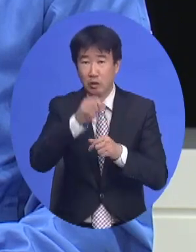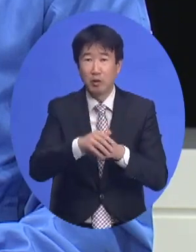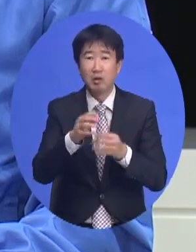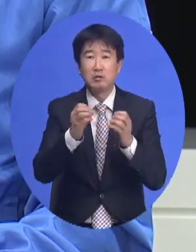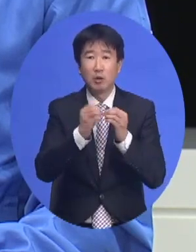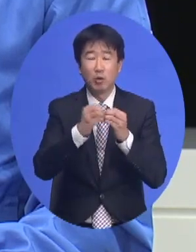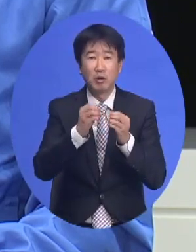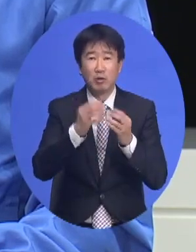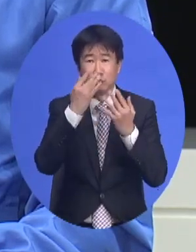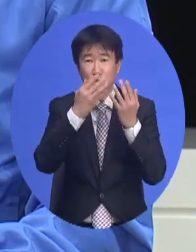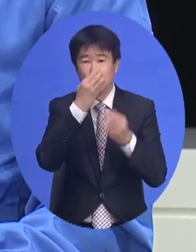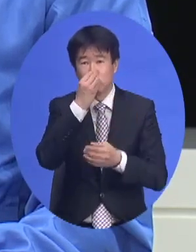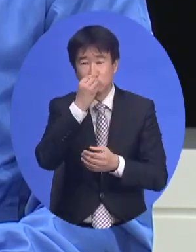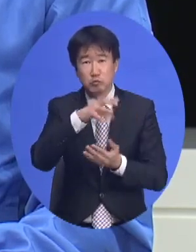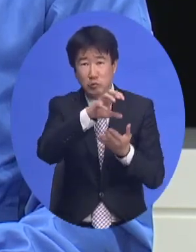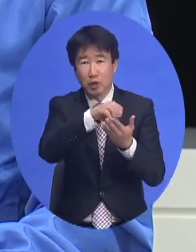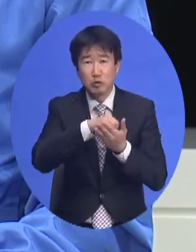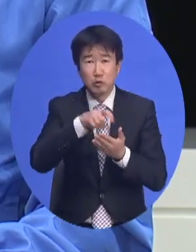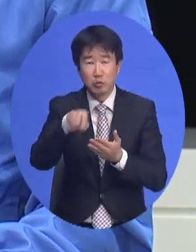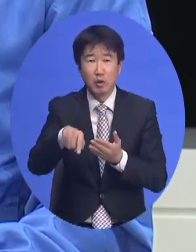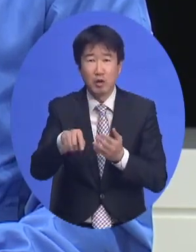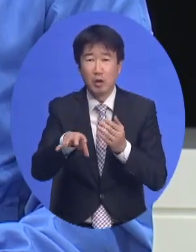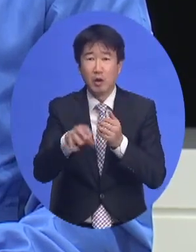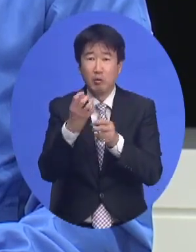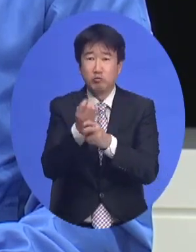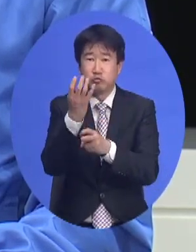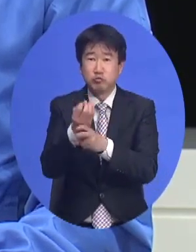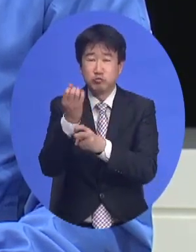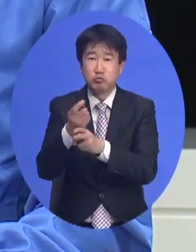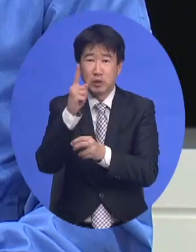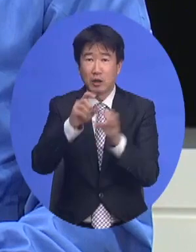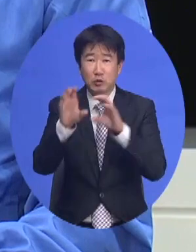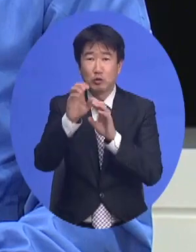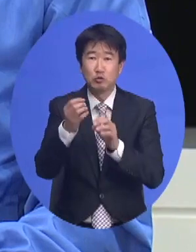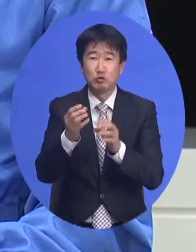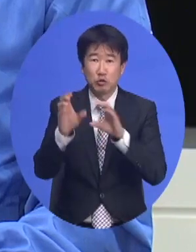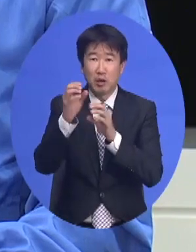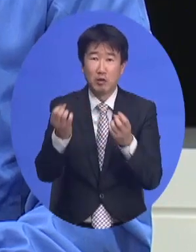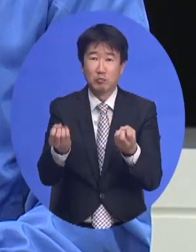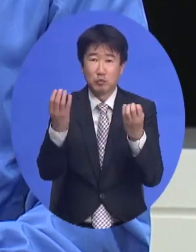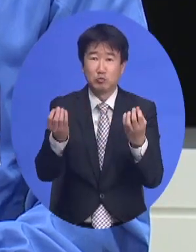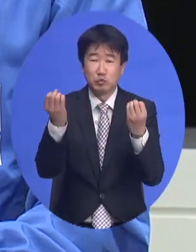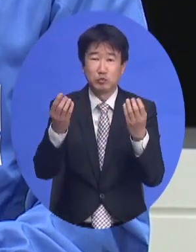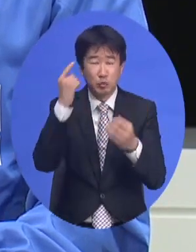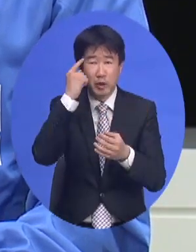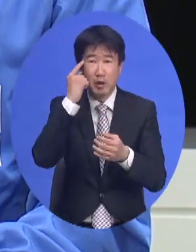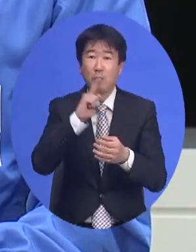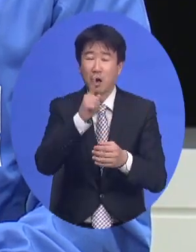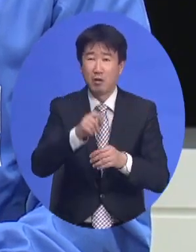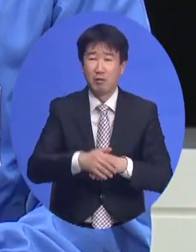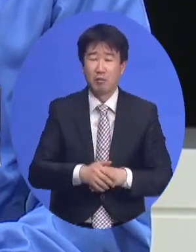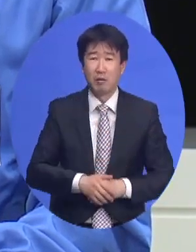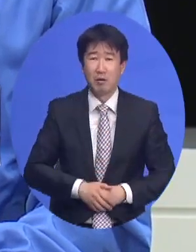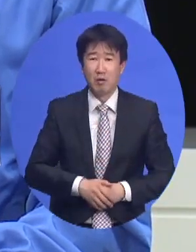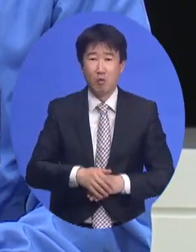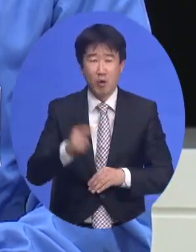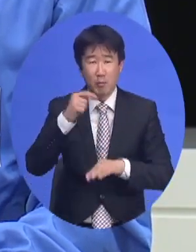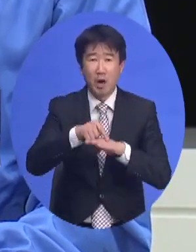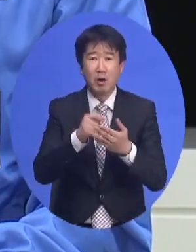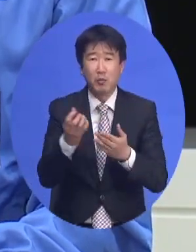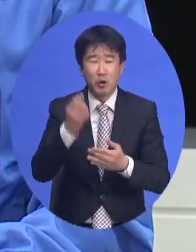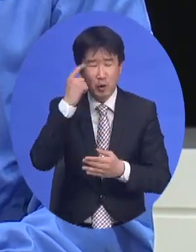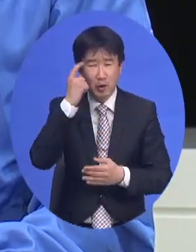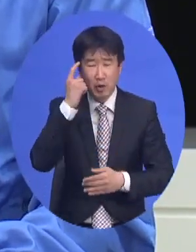하자 왜 창원 쓰레기 가져와서 굴뚝을 하나 더 만드느냐라고 하는 게 우리 주민들의 마음입니다. 그 마음 왜 자꾸 아프게